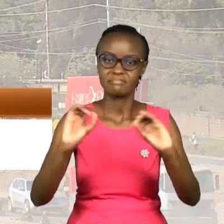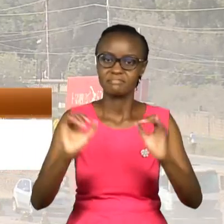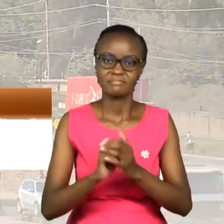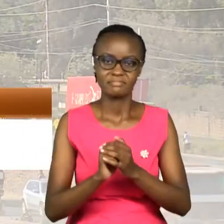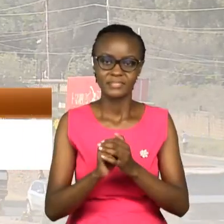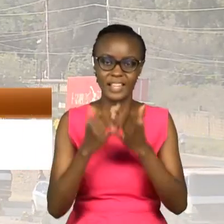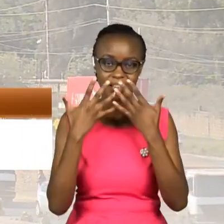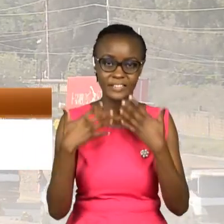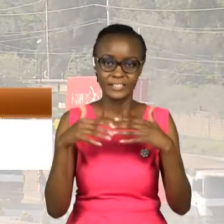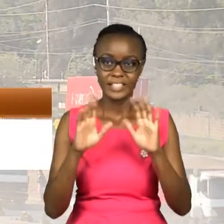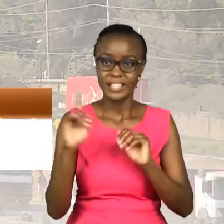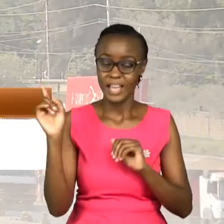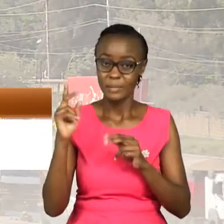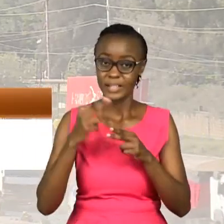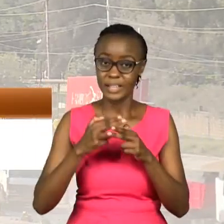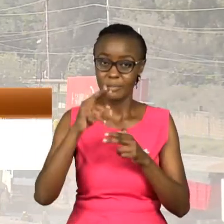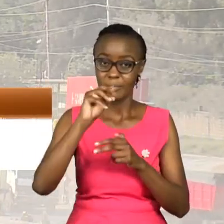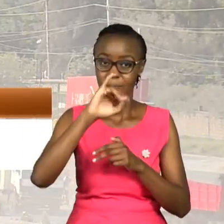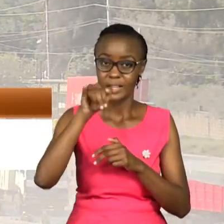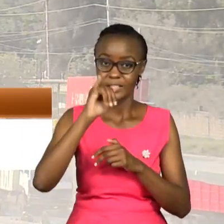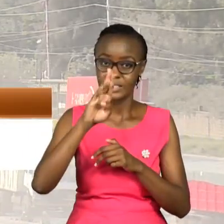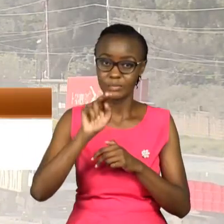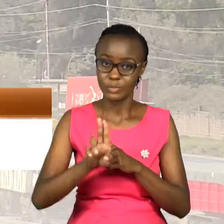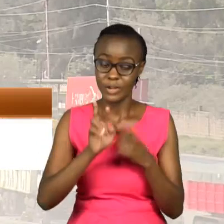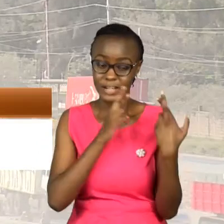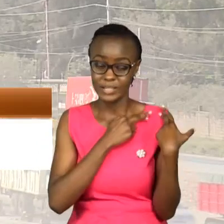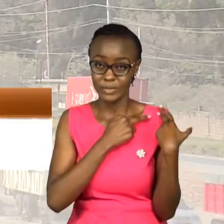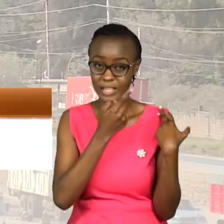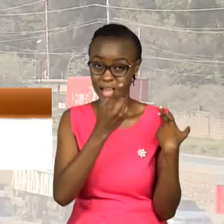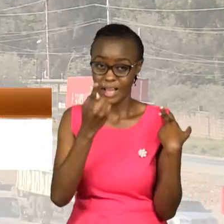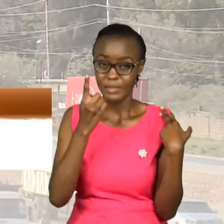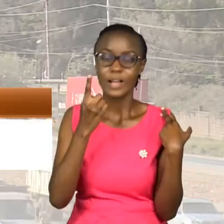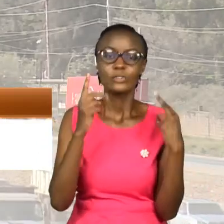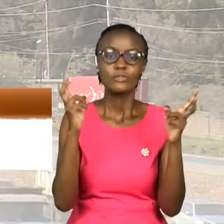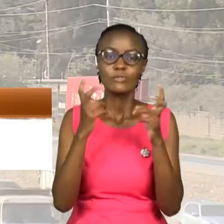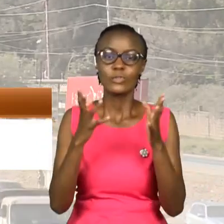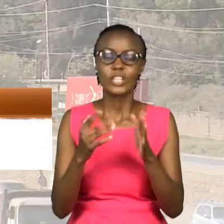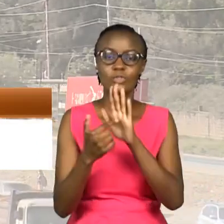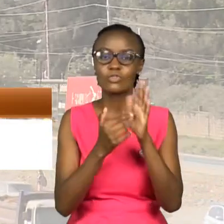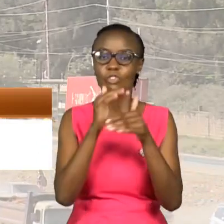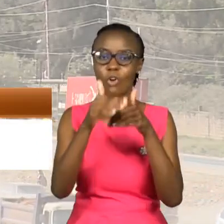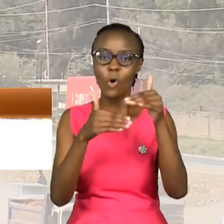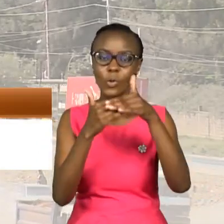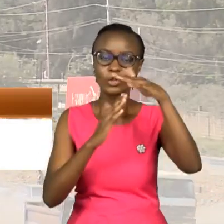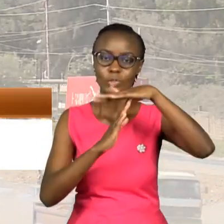kwangu majibu sina mengi kujibu, kwa maana wajibu wangu ni kupa wewe mtazamaji mengi yanayozidi kuchipuka. Na